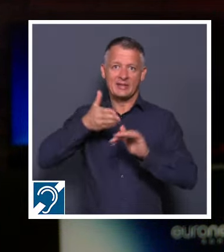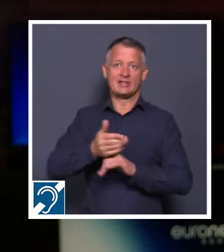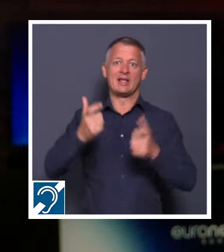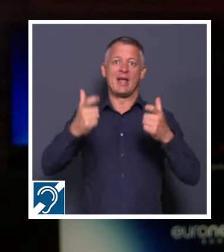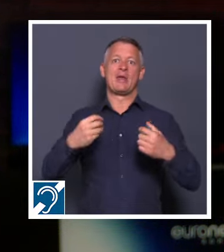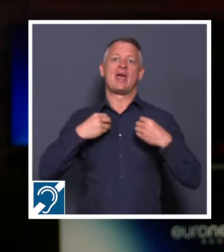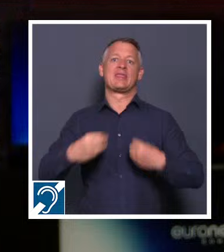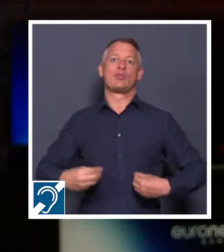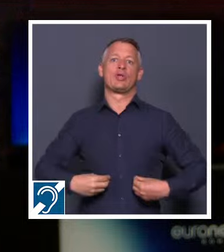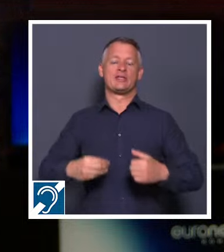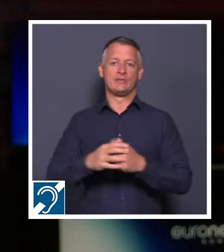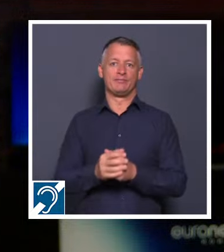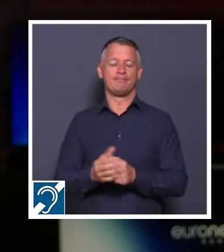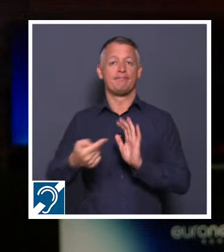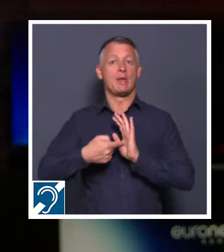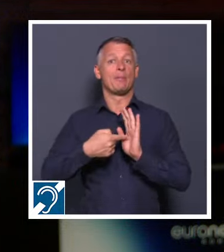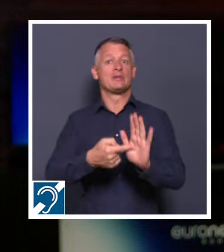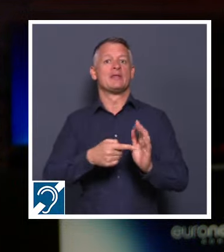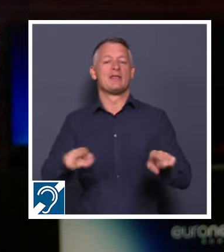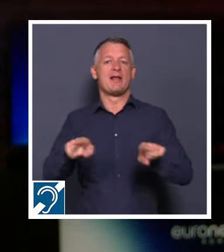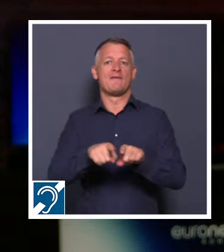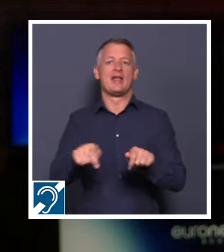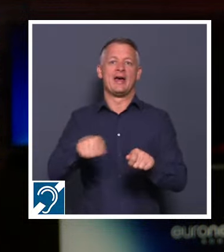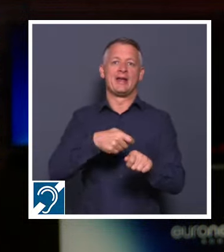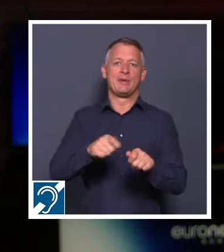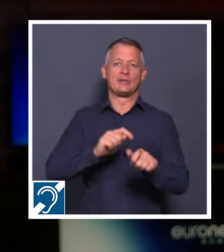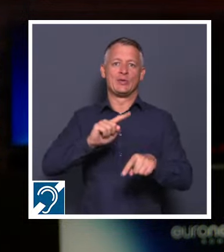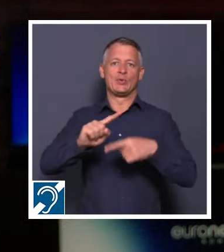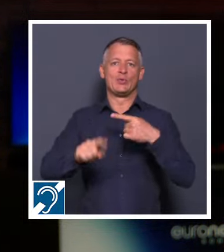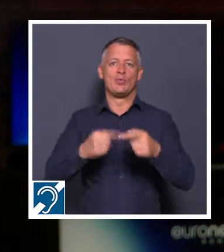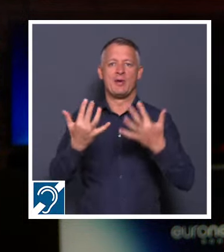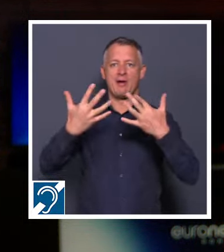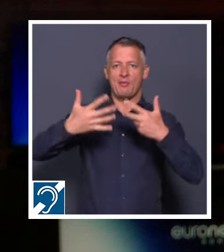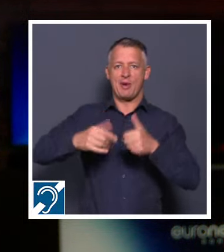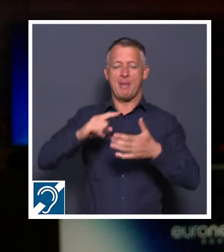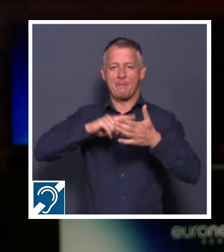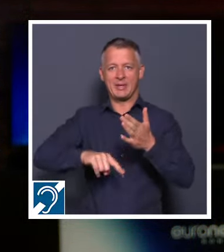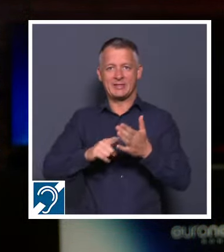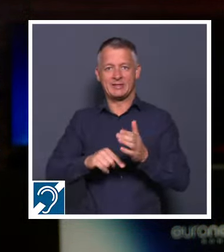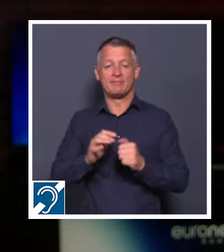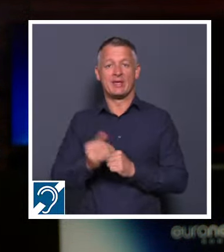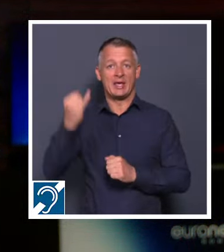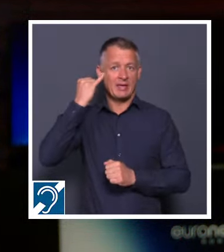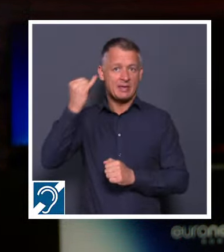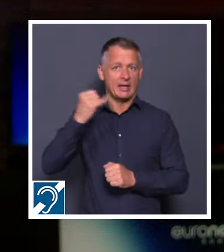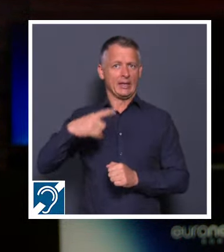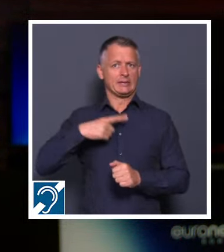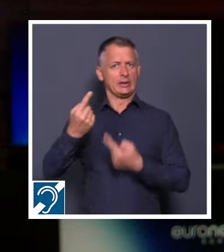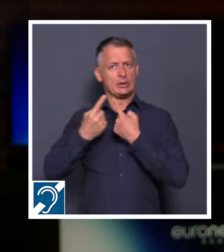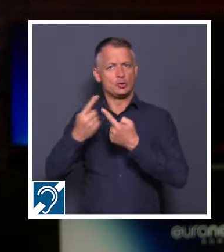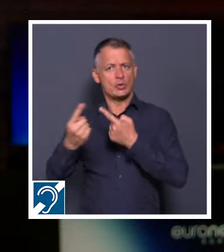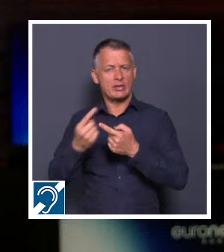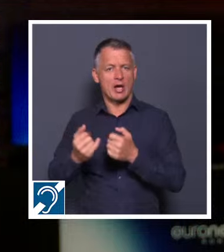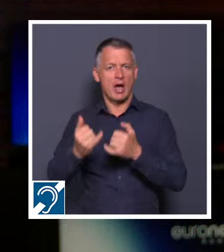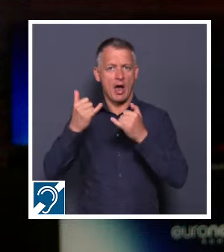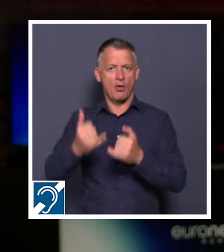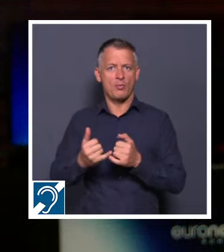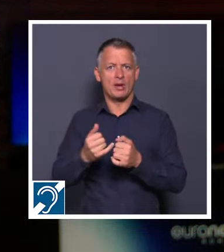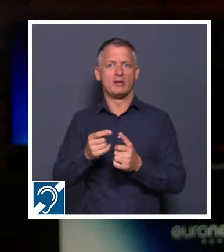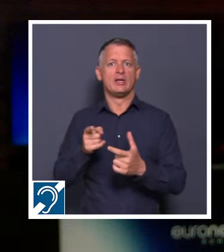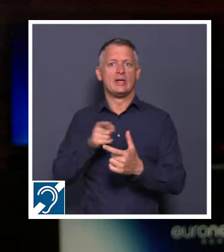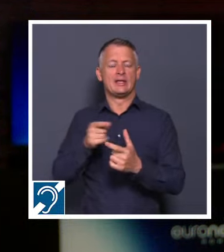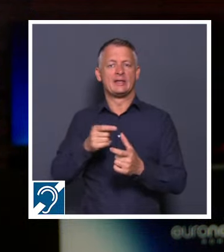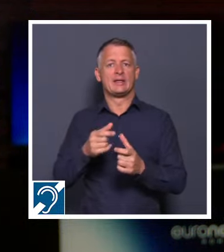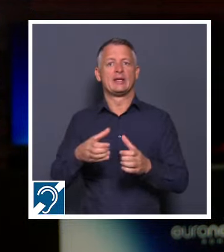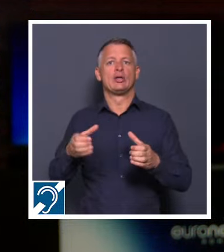Deputaților. Prezentată ca o reparație în urma efectului recalculării pensiilor, inițiativa este deja disputată electoral între partenerii